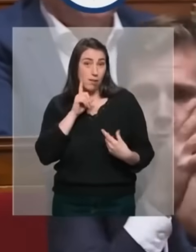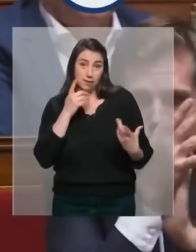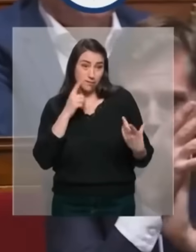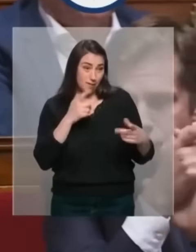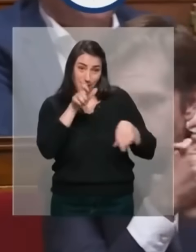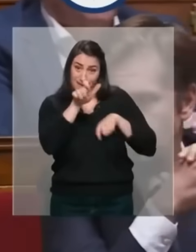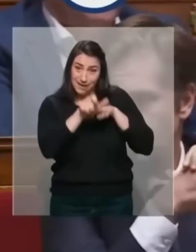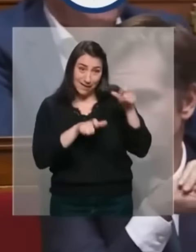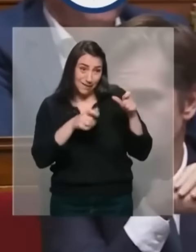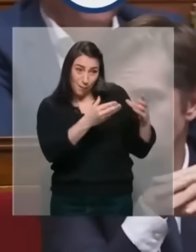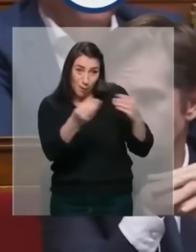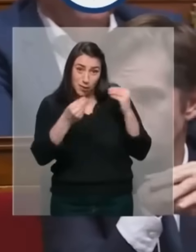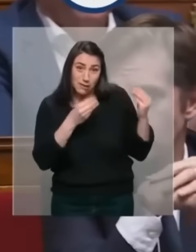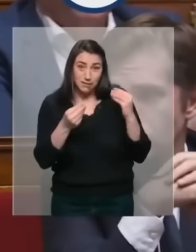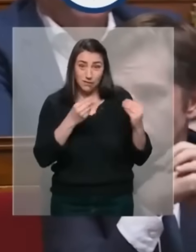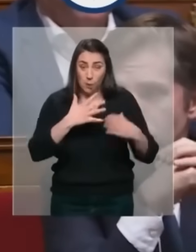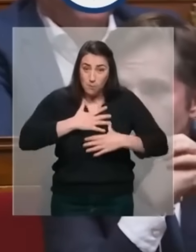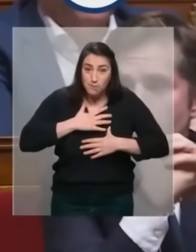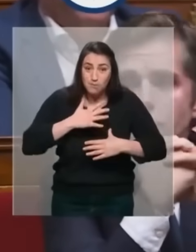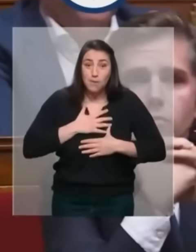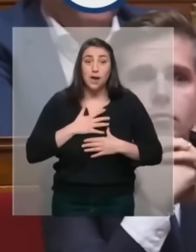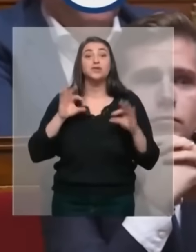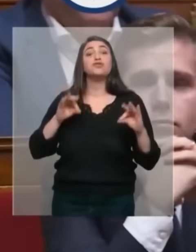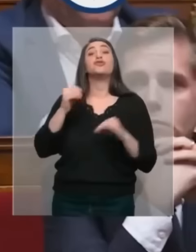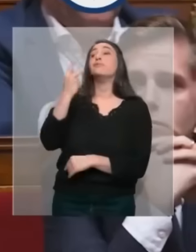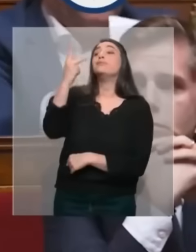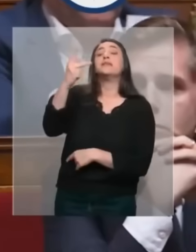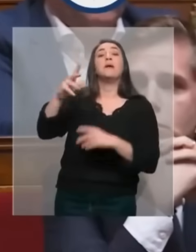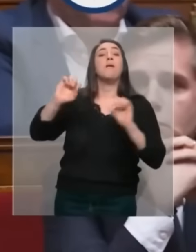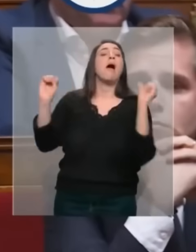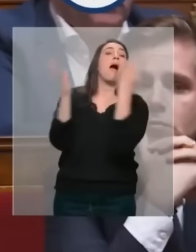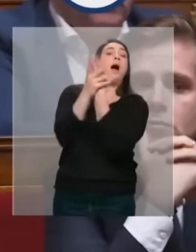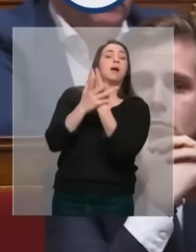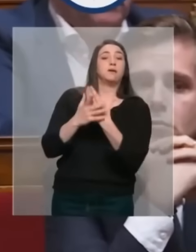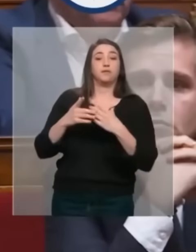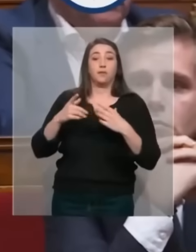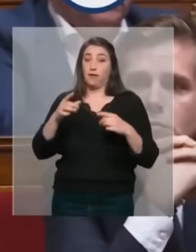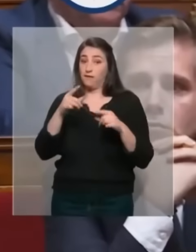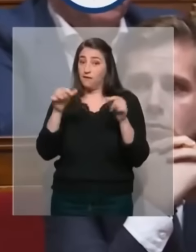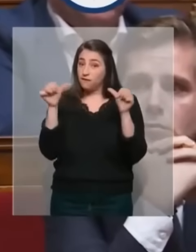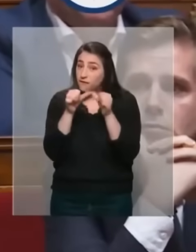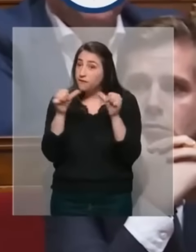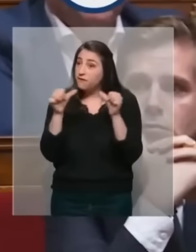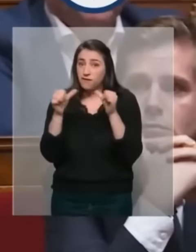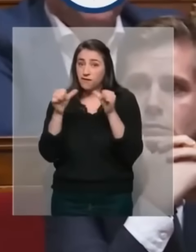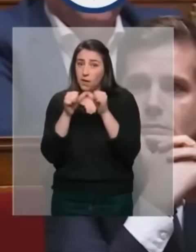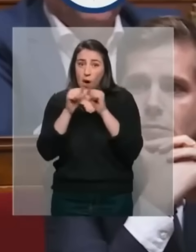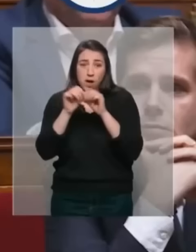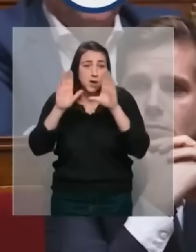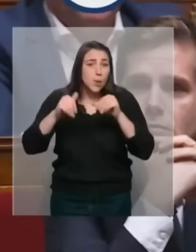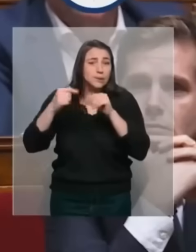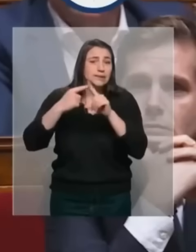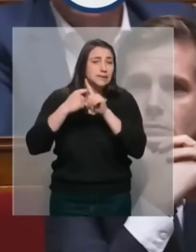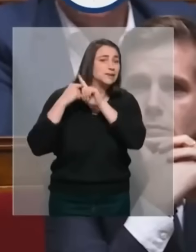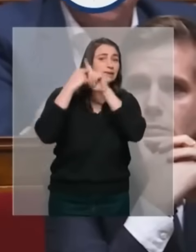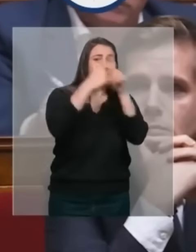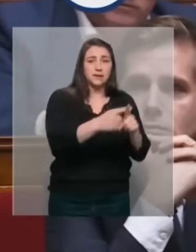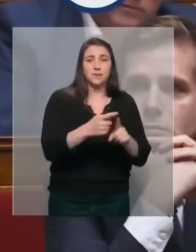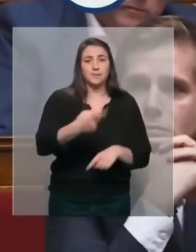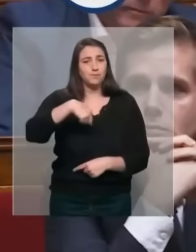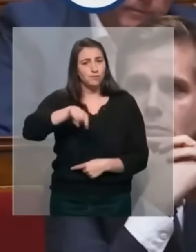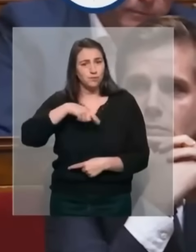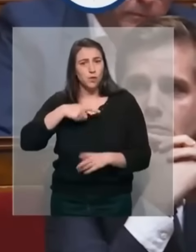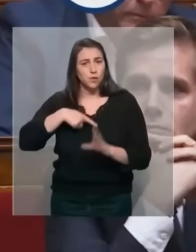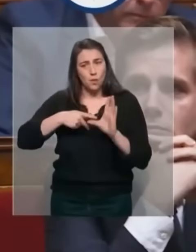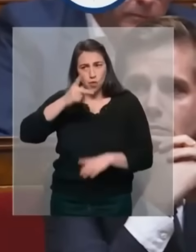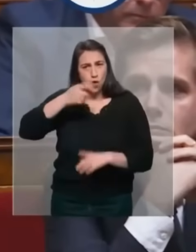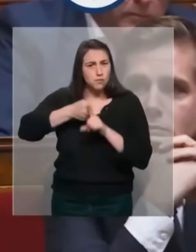est désespérant c'est que dans vos réactions vous continuez à leur placer des cibles dans le dos sachez que nous sommes plus nombreux et plus déterminés que